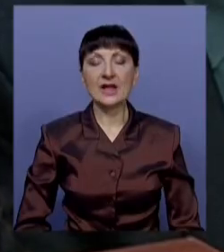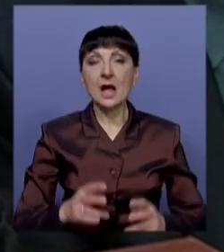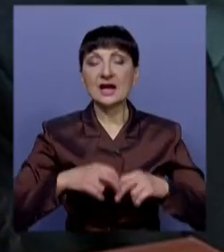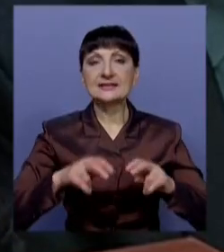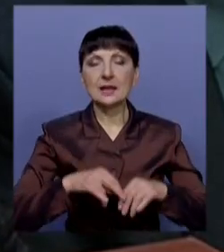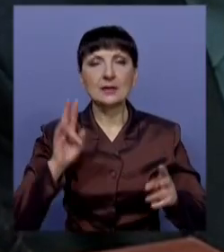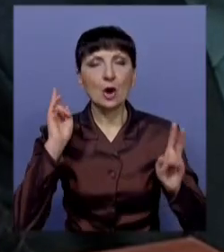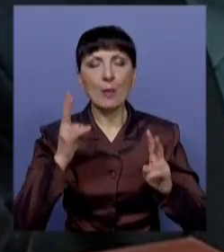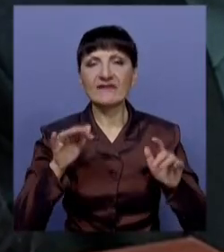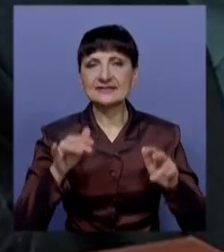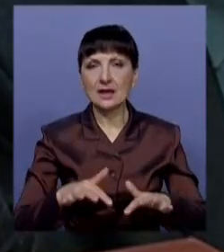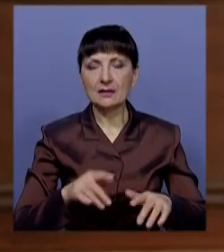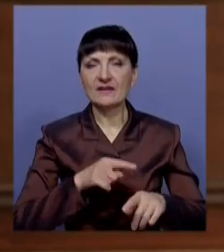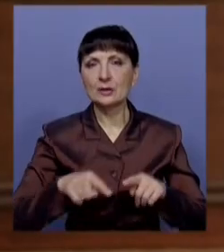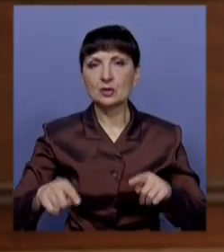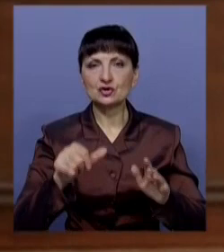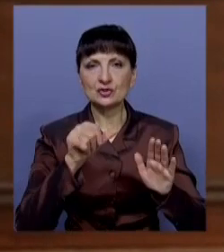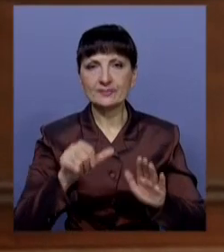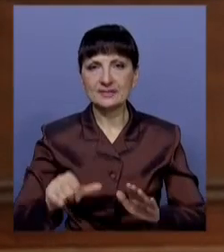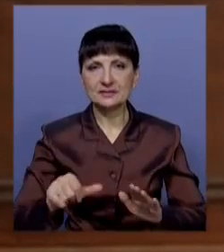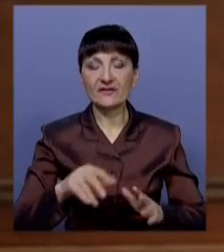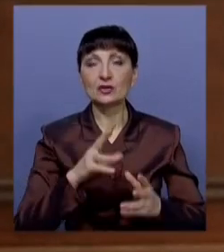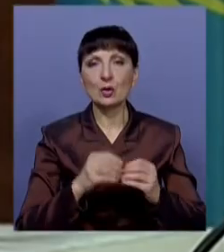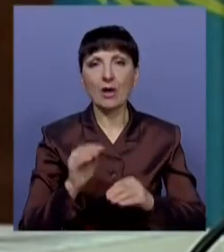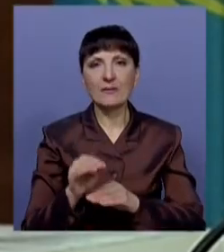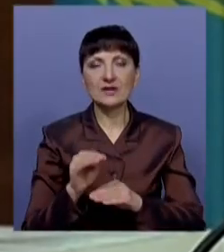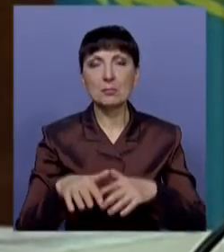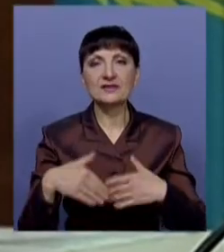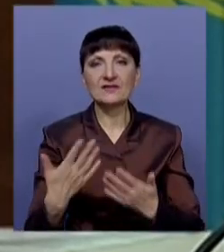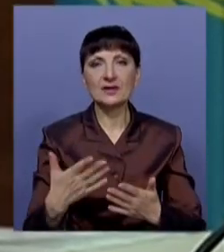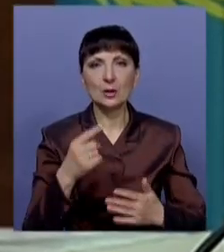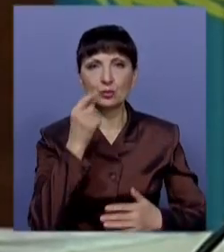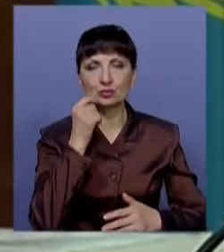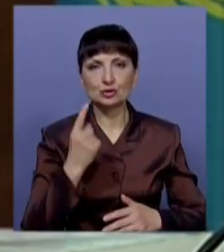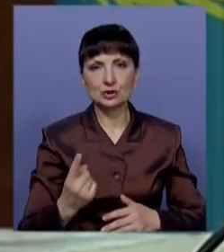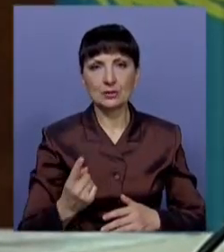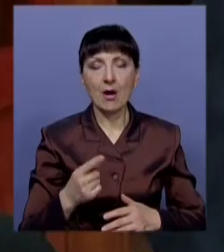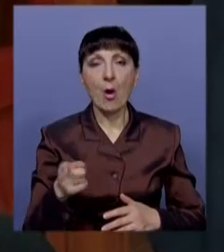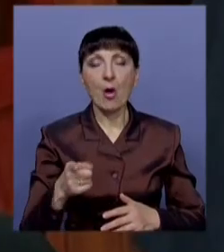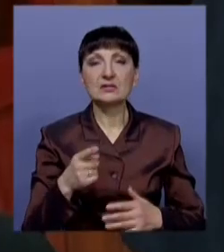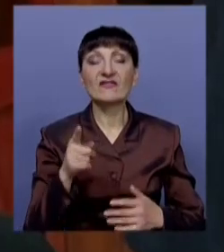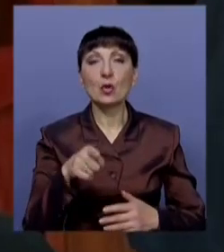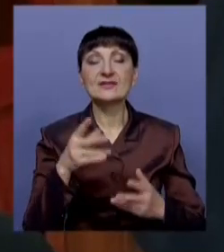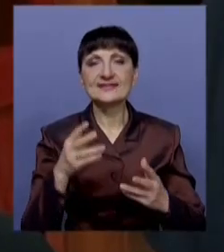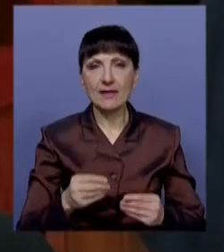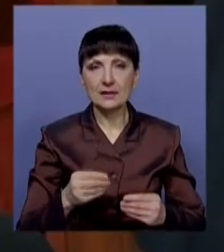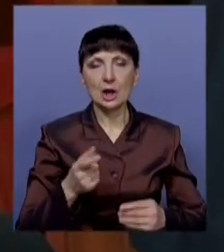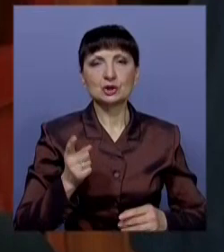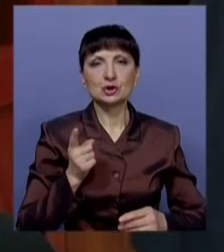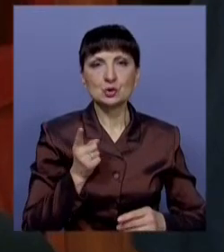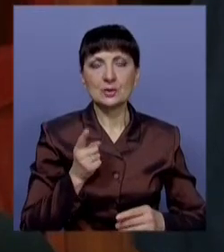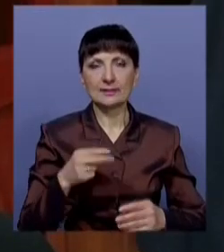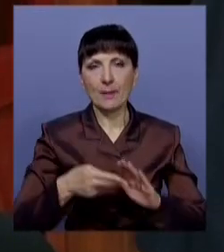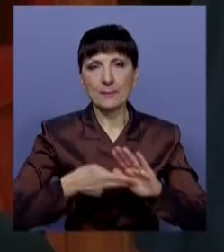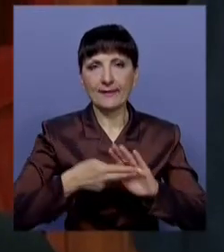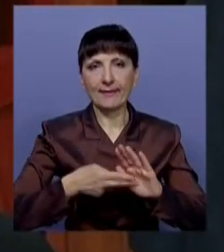Расследование резонансного дела велось почти полгода. В итоге обвинение предъявили Досбатыру Ахмеджанову, который в тот роковой день дежурил на